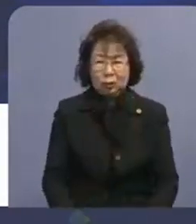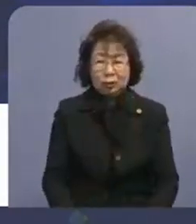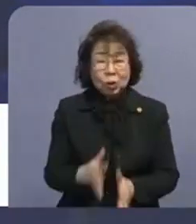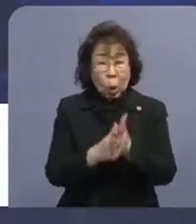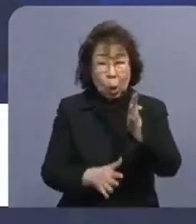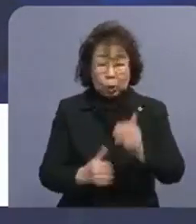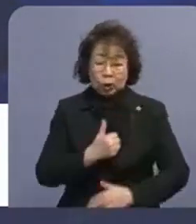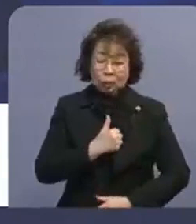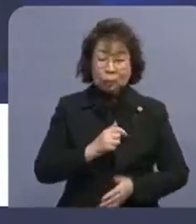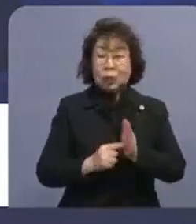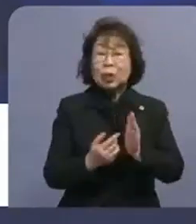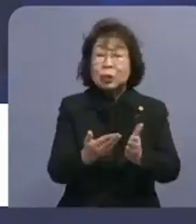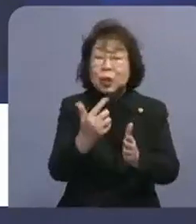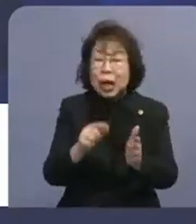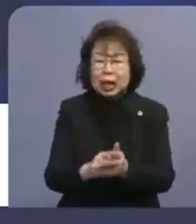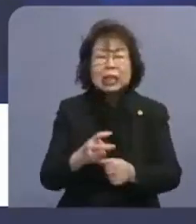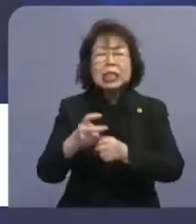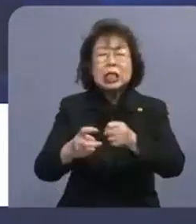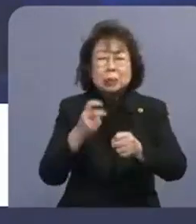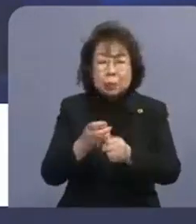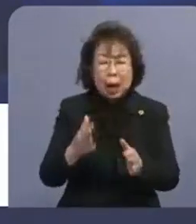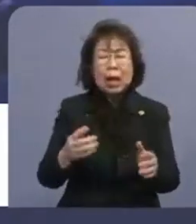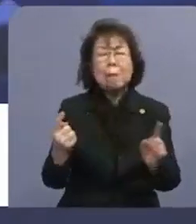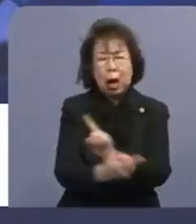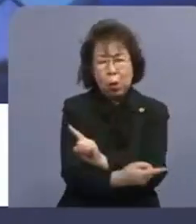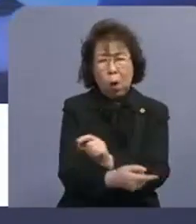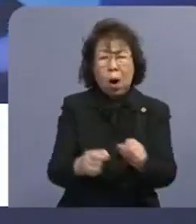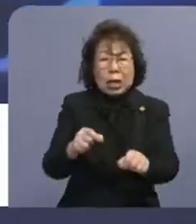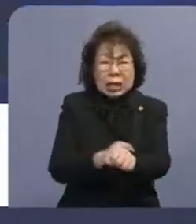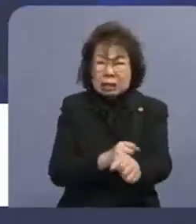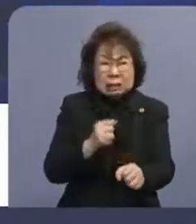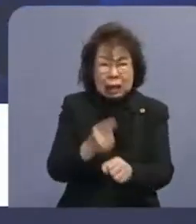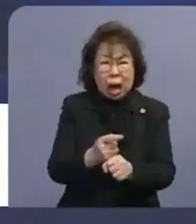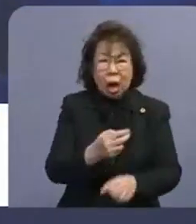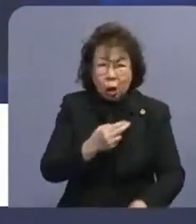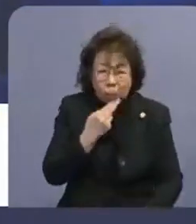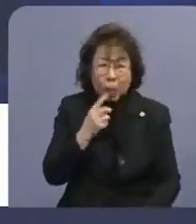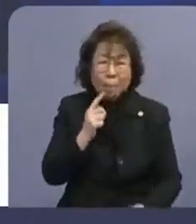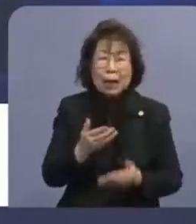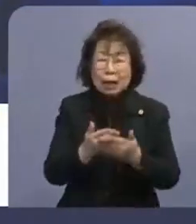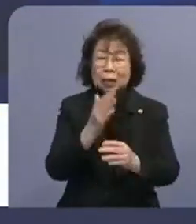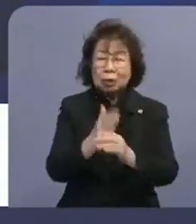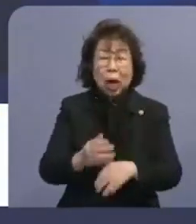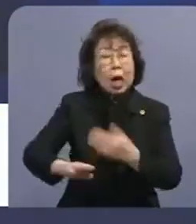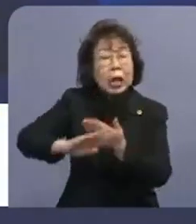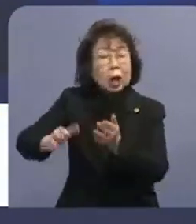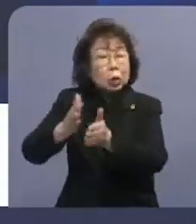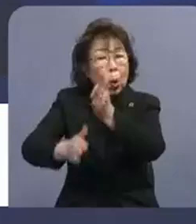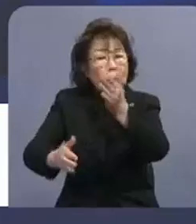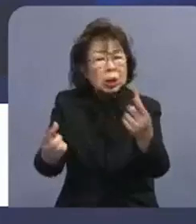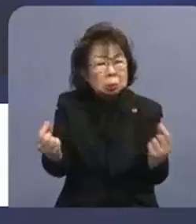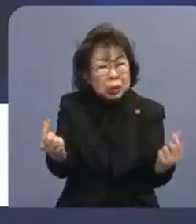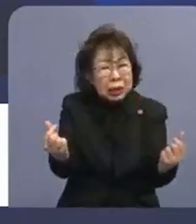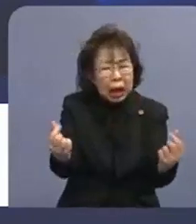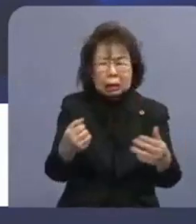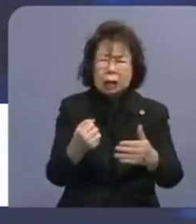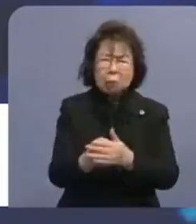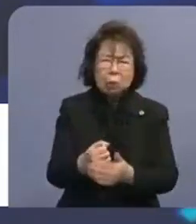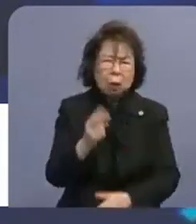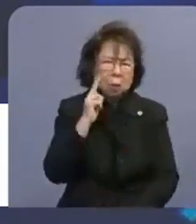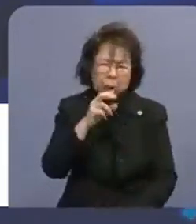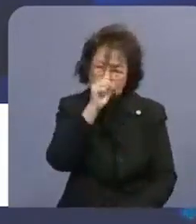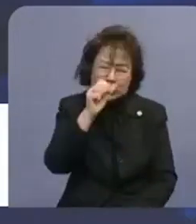도시의 위상을 높이기 위해서 20년 만에 바꾸는 건데 특색이 없다는 반응도 많고 또 다른 도시의 슬로건과 비슷해